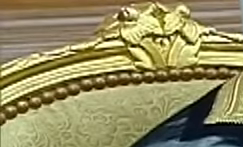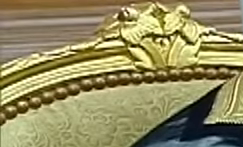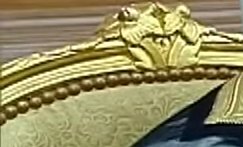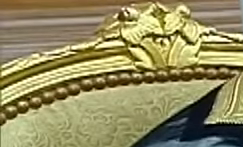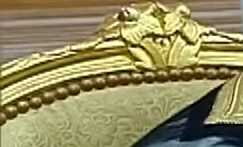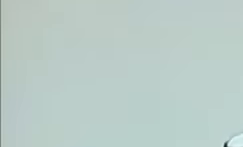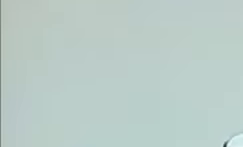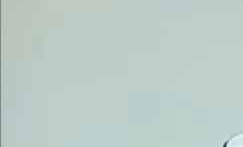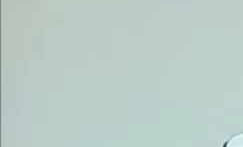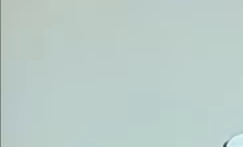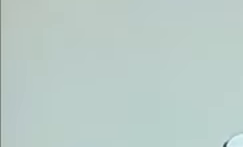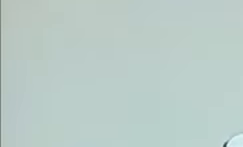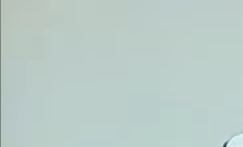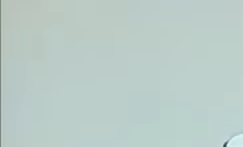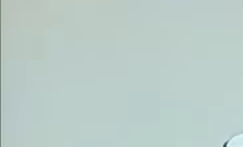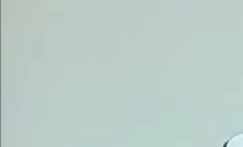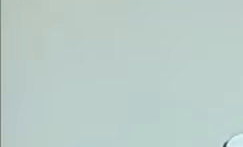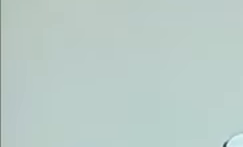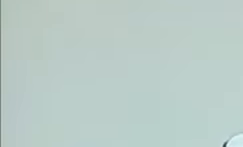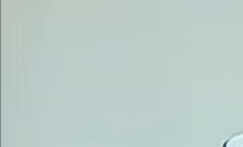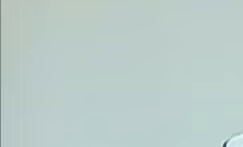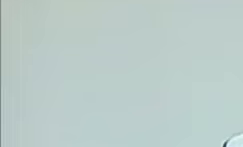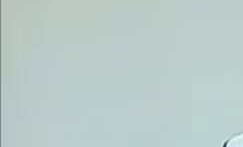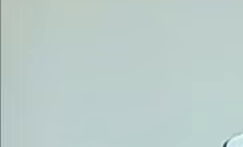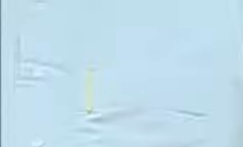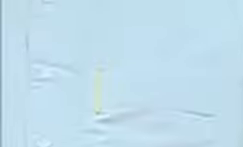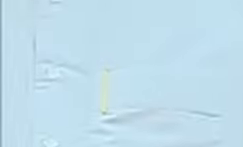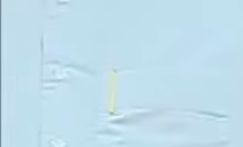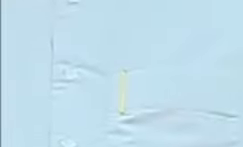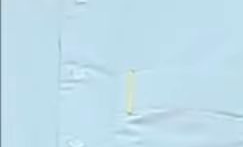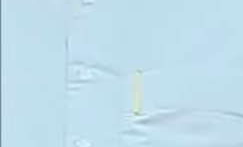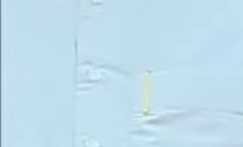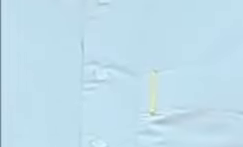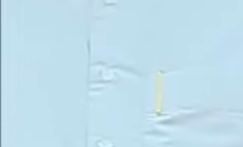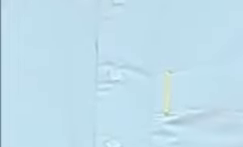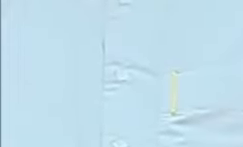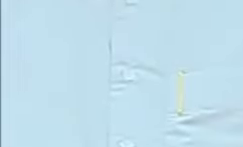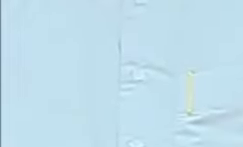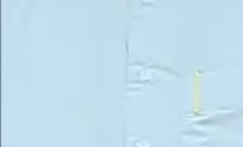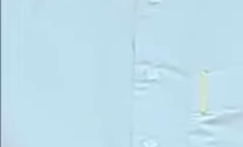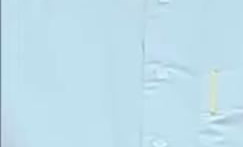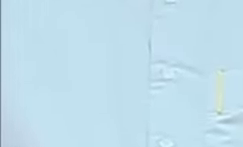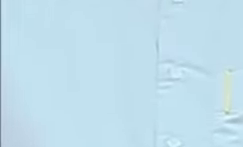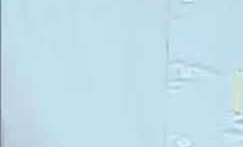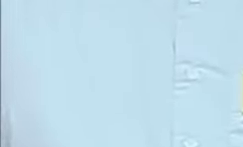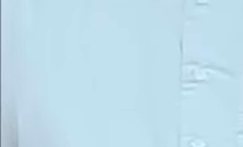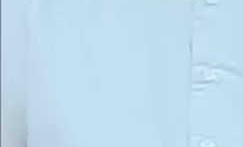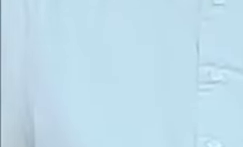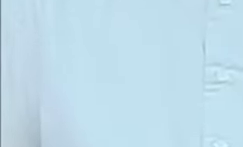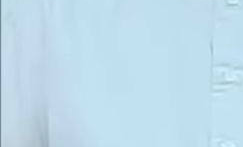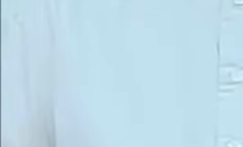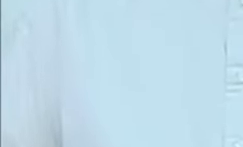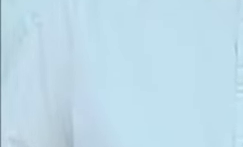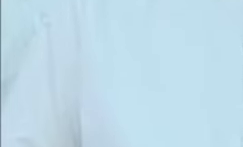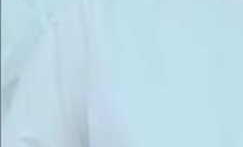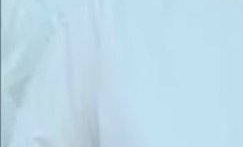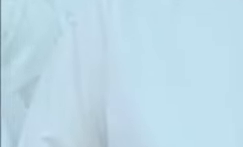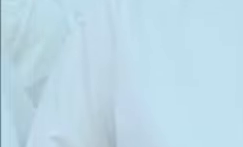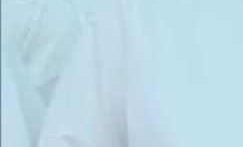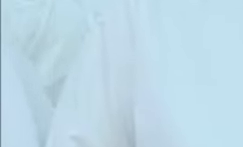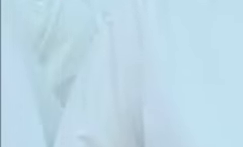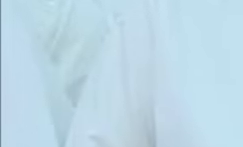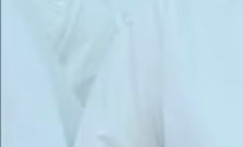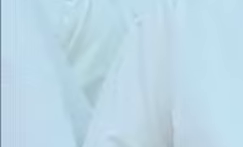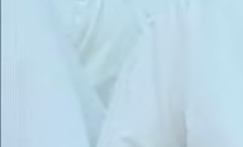راقية من الخدمات تقدم لهم إيمانا منا بأنهم جزء